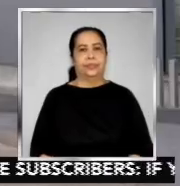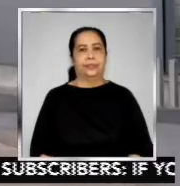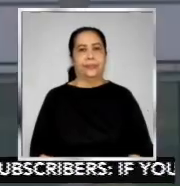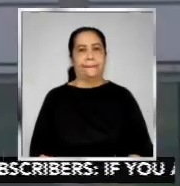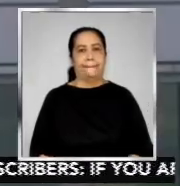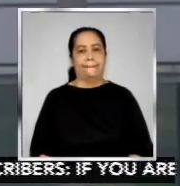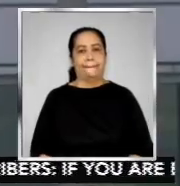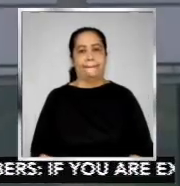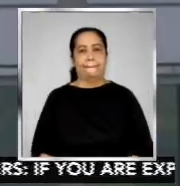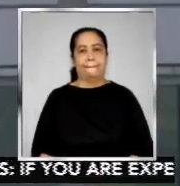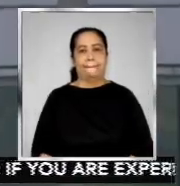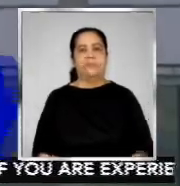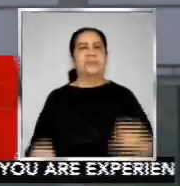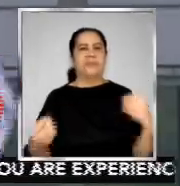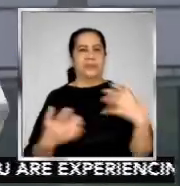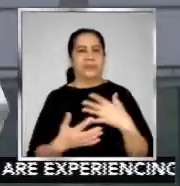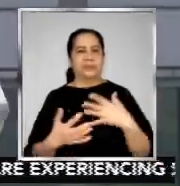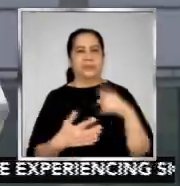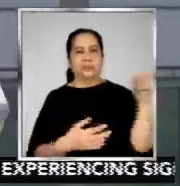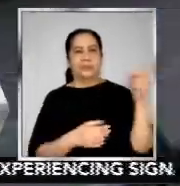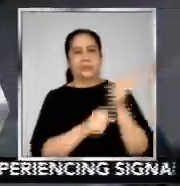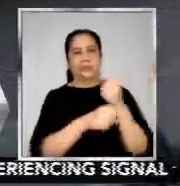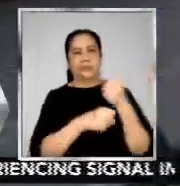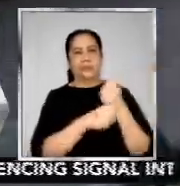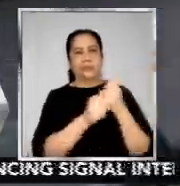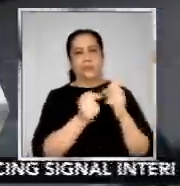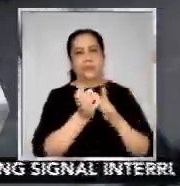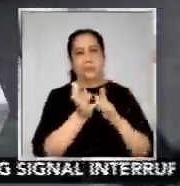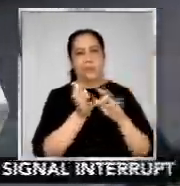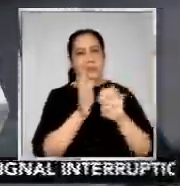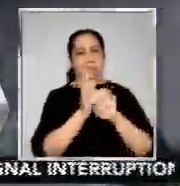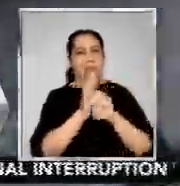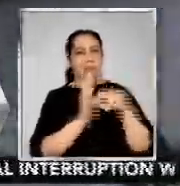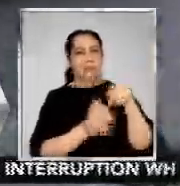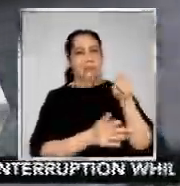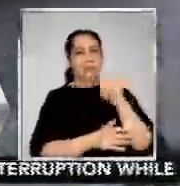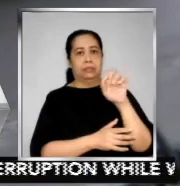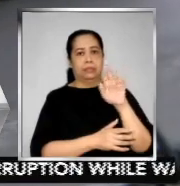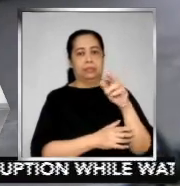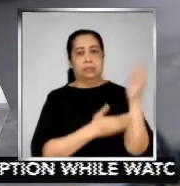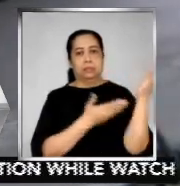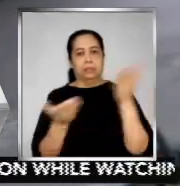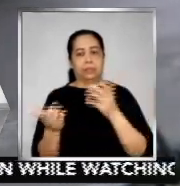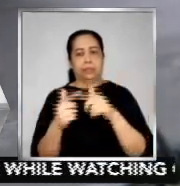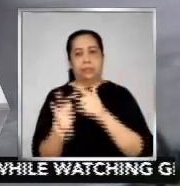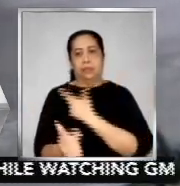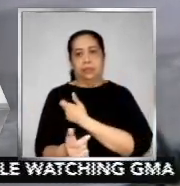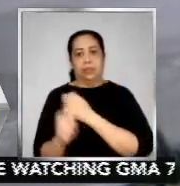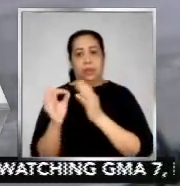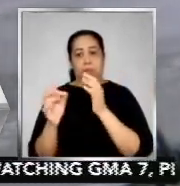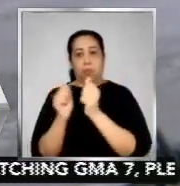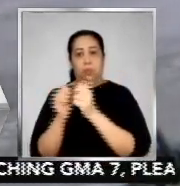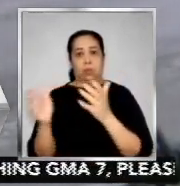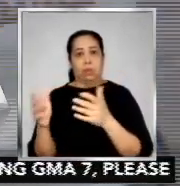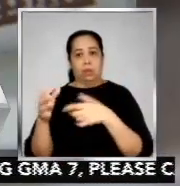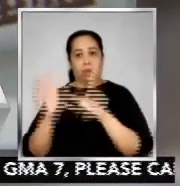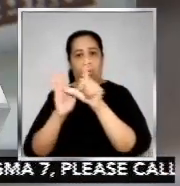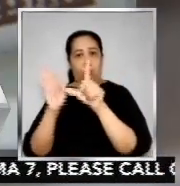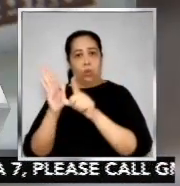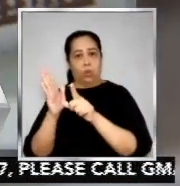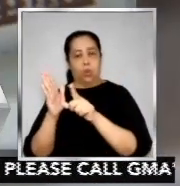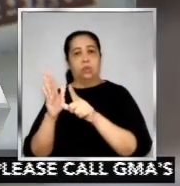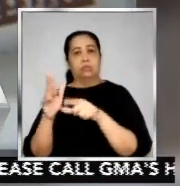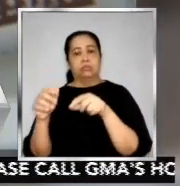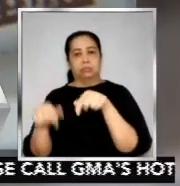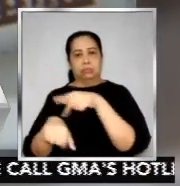Takot daw ang mga vaccine manufacturer tulad ng Pfizer na magpadala ng kanilang bakuna hangga't walang indemnification law ang Pilipinas.